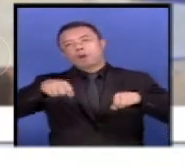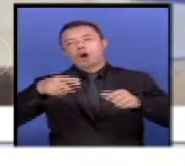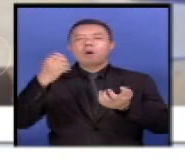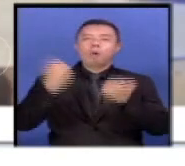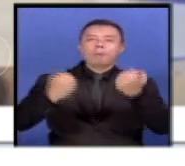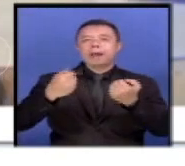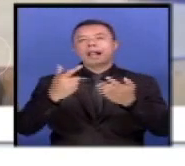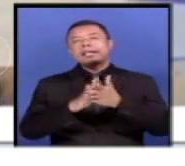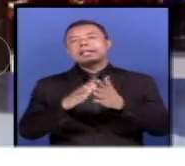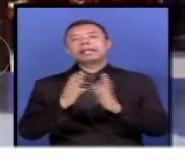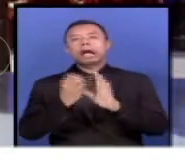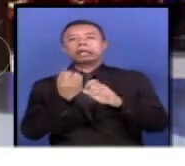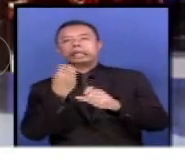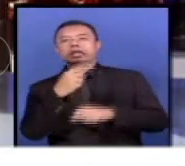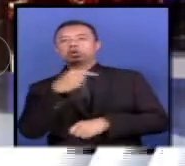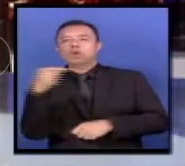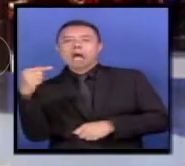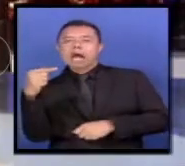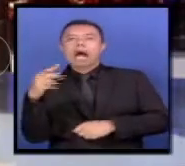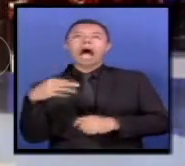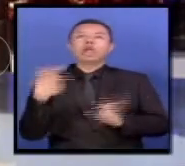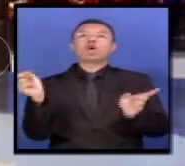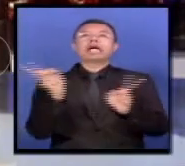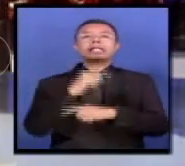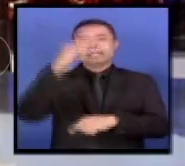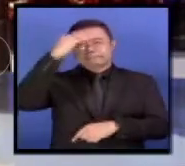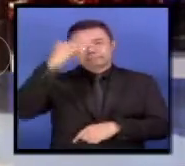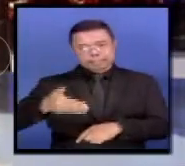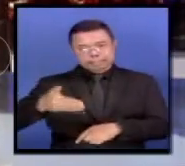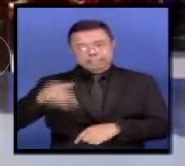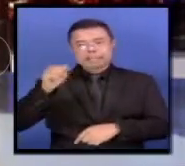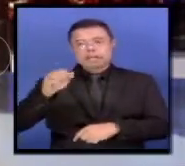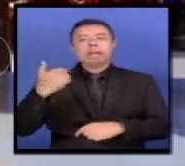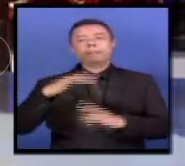juga penggunaan kendaraan bisa memakai transportasi umum. Lagi sekarang juga udah enak transportasi umum. Betul. Udah banyak.